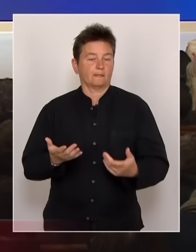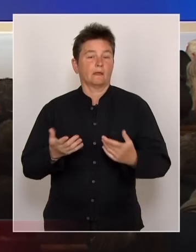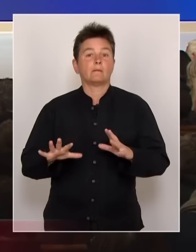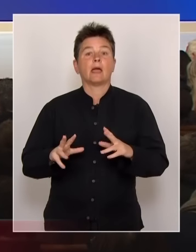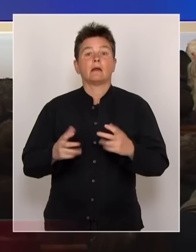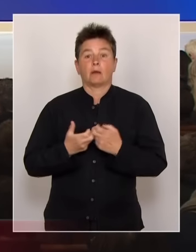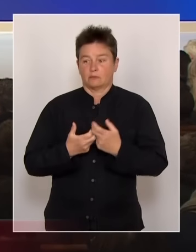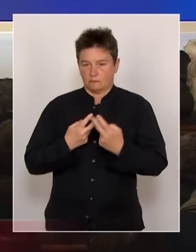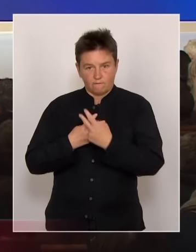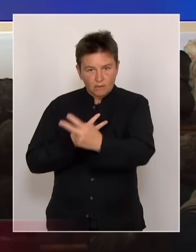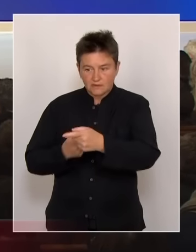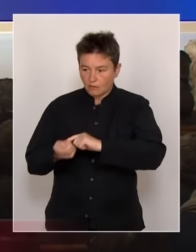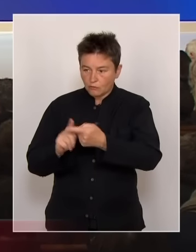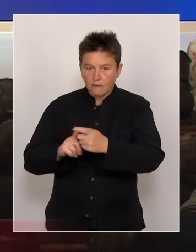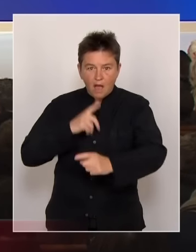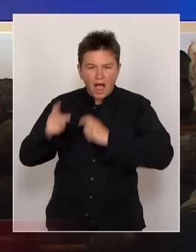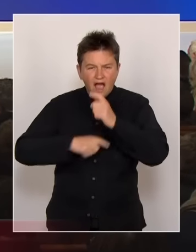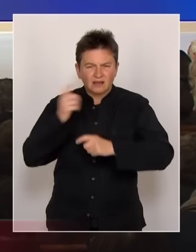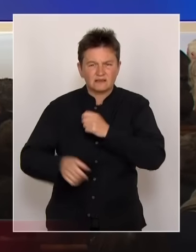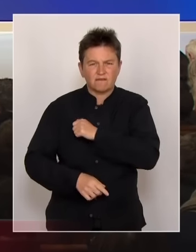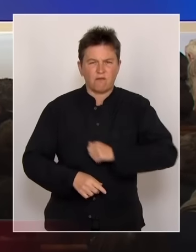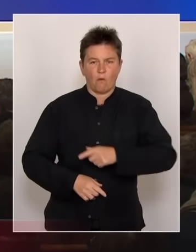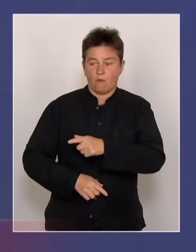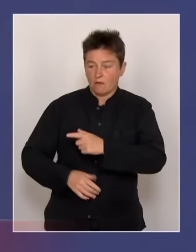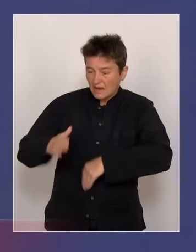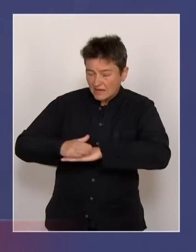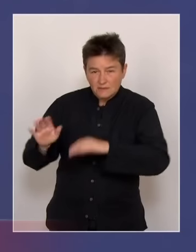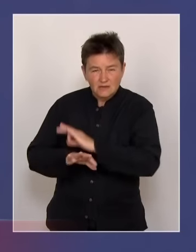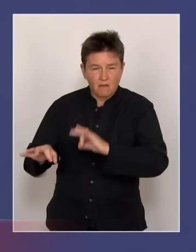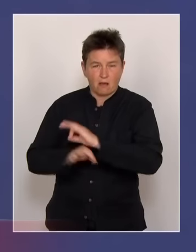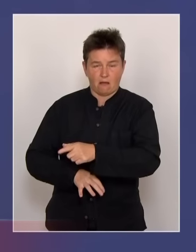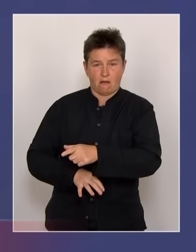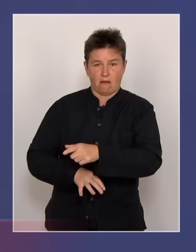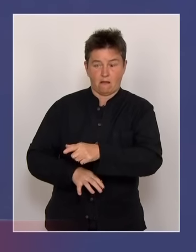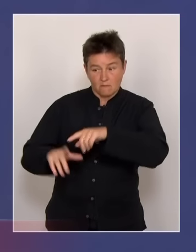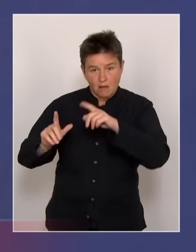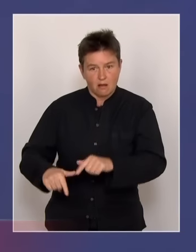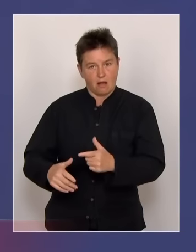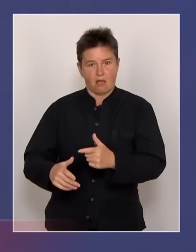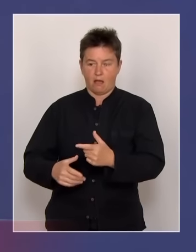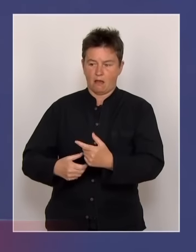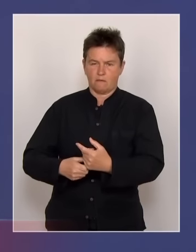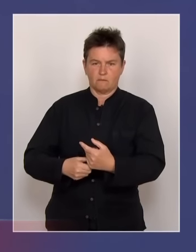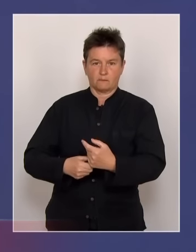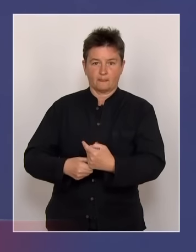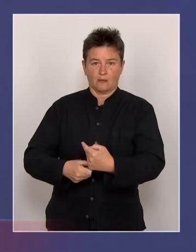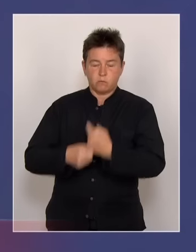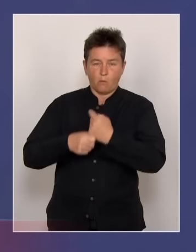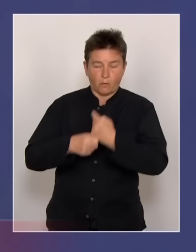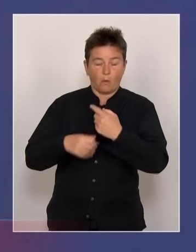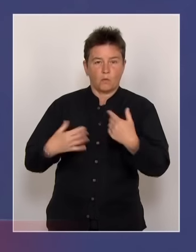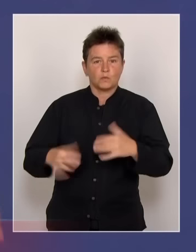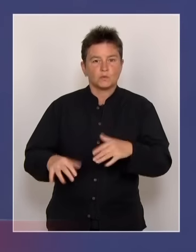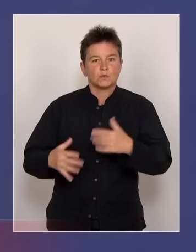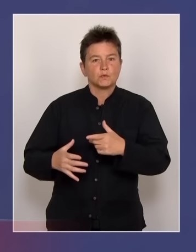voisin devenu agressif qui n'explique plus ses limites mais qui dispose de capacités balistiques sur